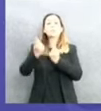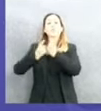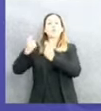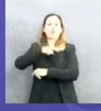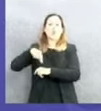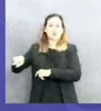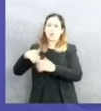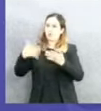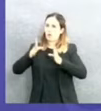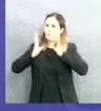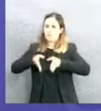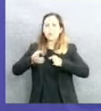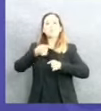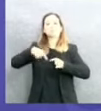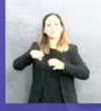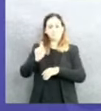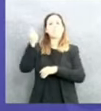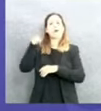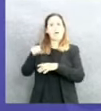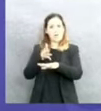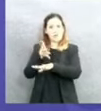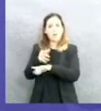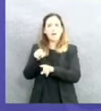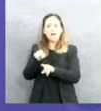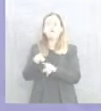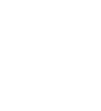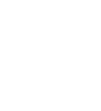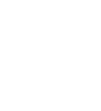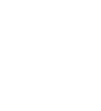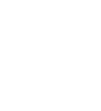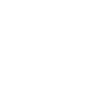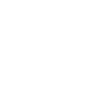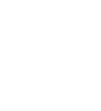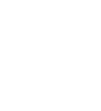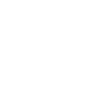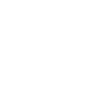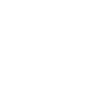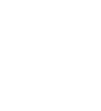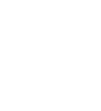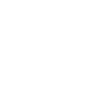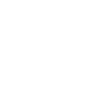e pericolosi, che avrebbero potuto arrecare danni gravi a bambini.